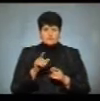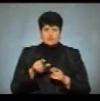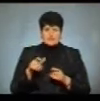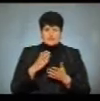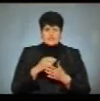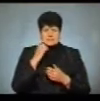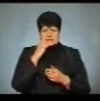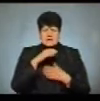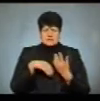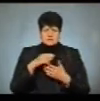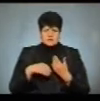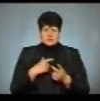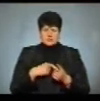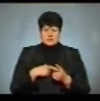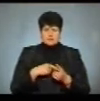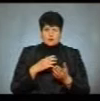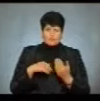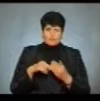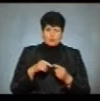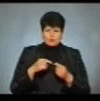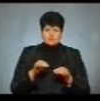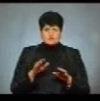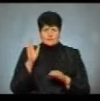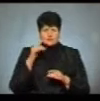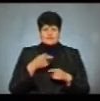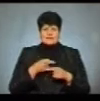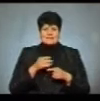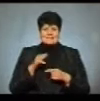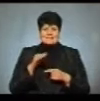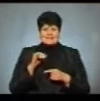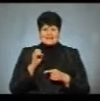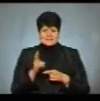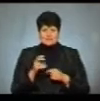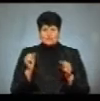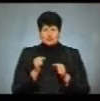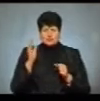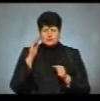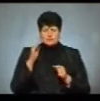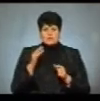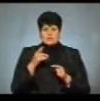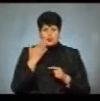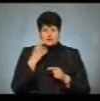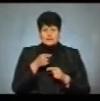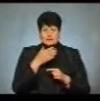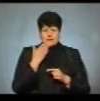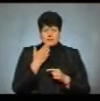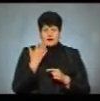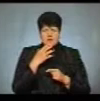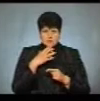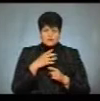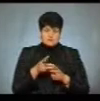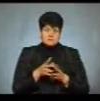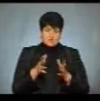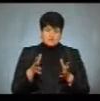змішувачі, які через себе перепускають воду, тому що тиск холодної води на момент подачі, на момент відсутності гарячої, більший. І він